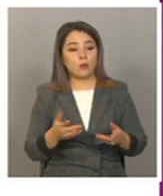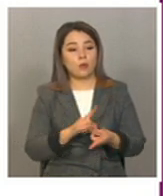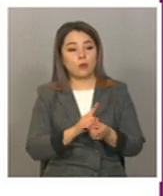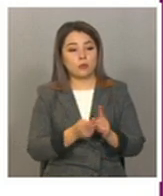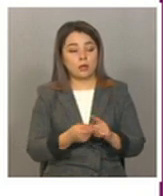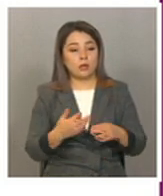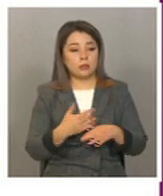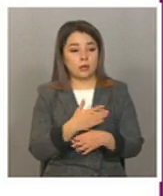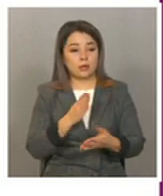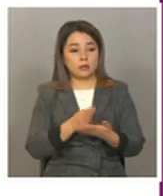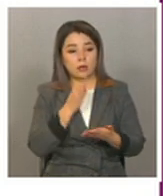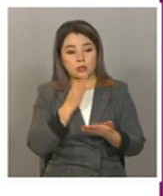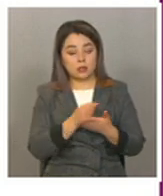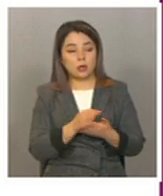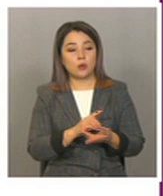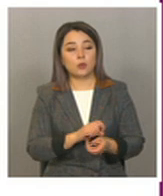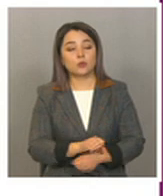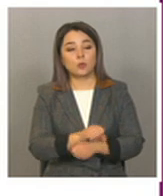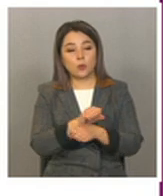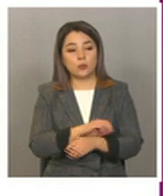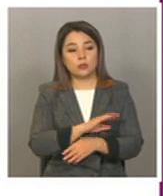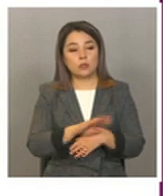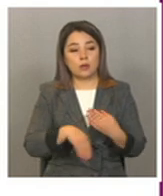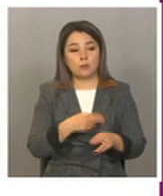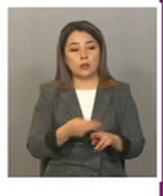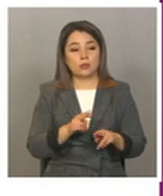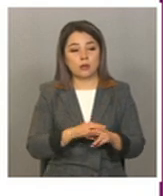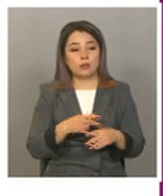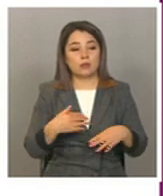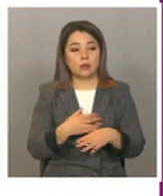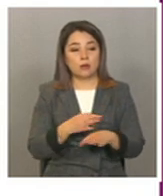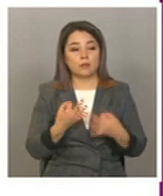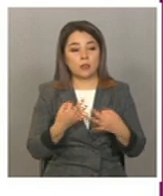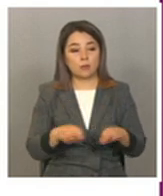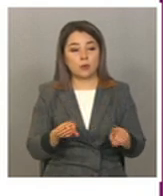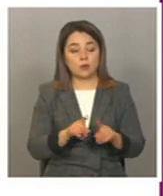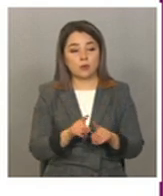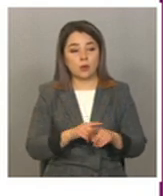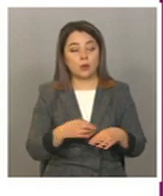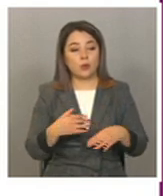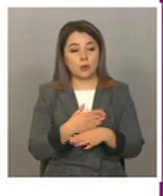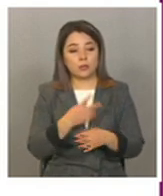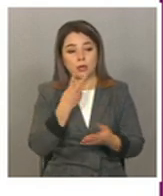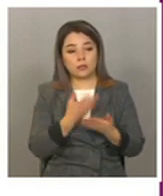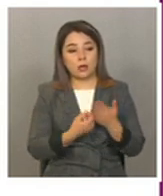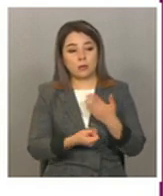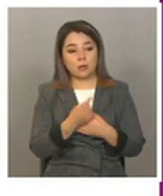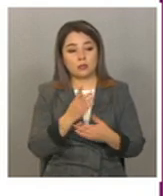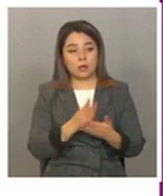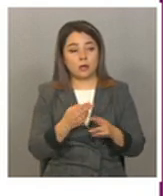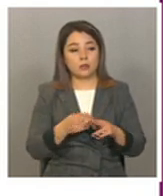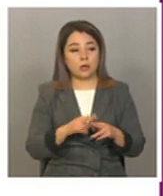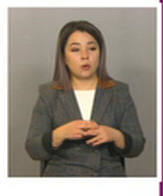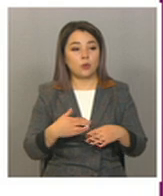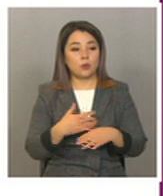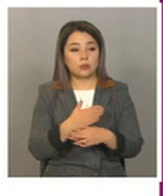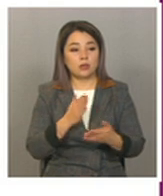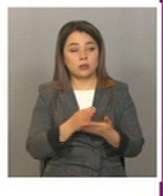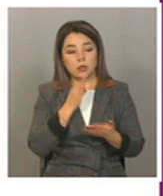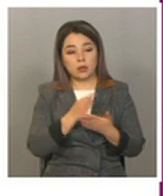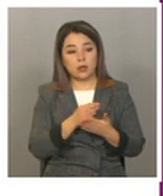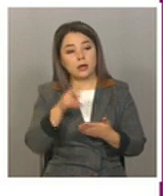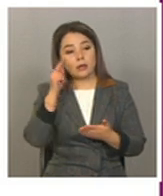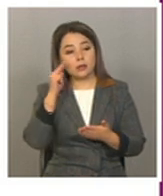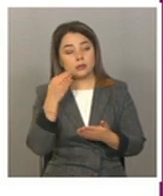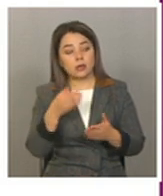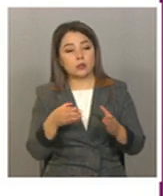ол төңкеріс демократиялық қозғалыс пайда болды. Бұл қозғалыстың көсемі